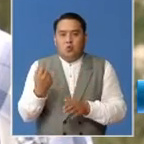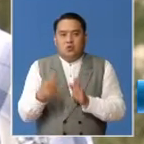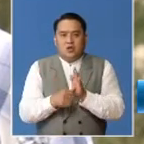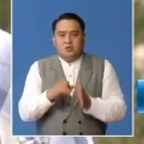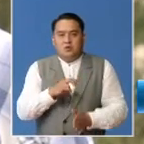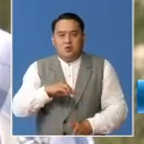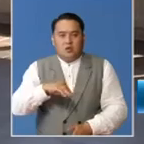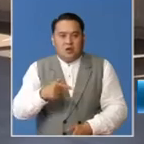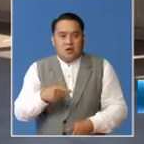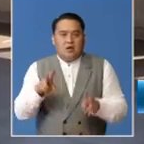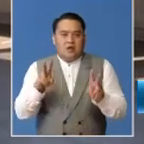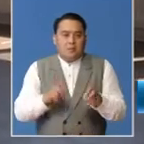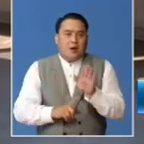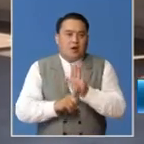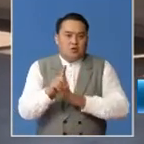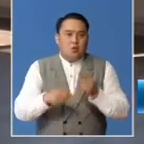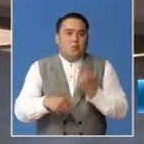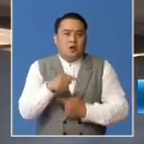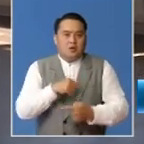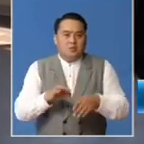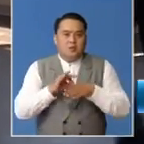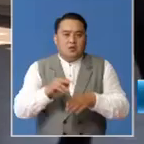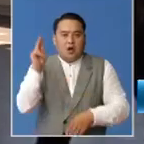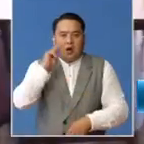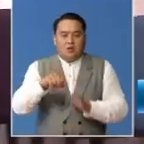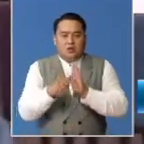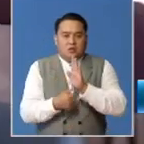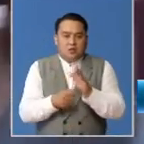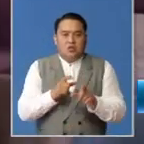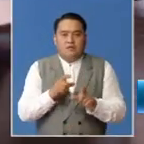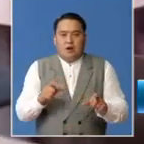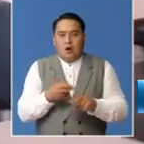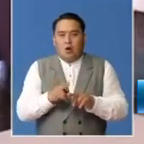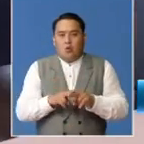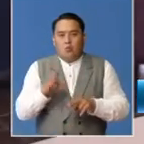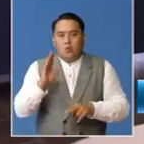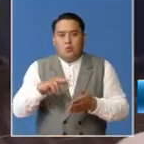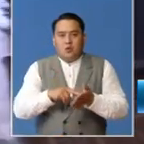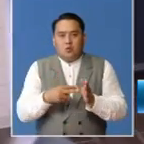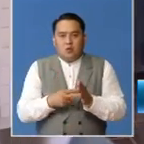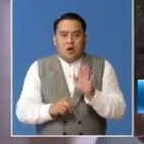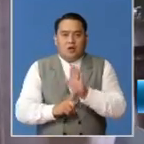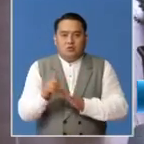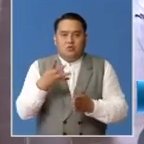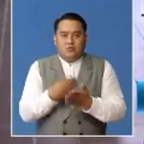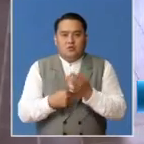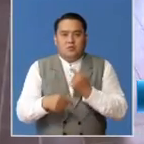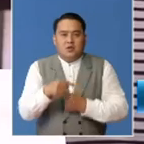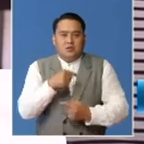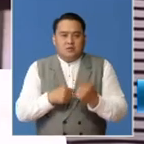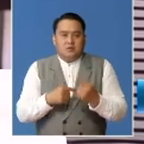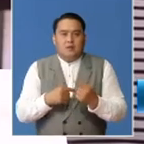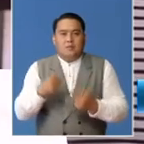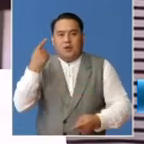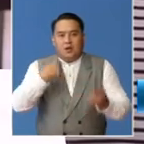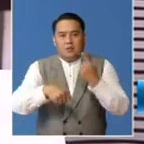миллионов. Также в рамках проекта «Бастау бизнес» прошли обучение 16 человек, которые в скором времени планируют начать свой бизнес. По